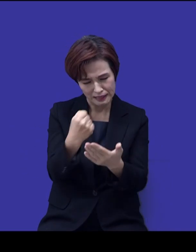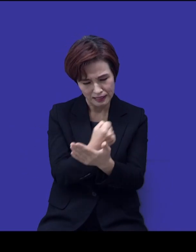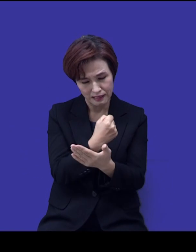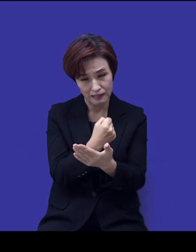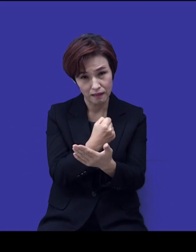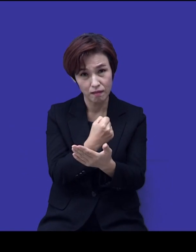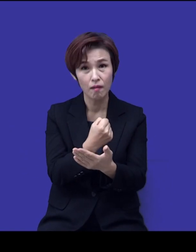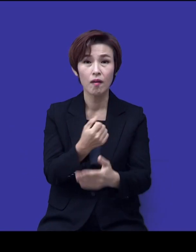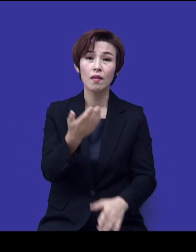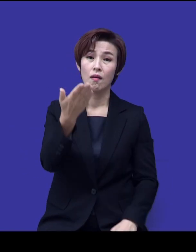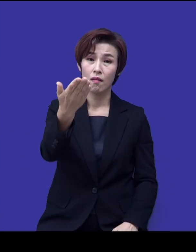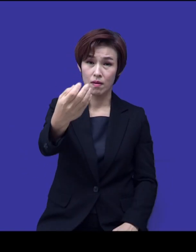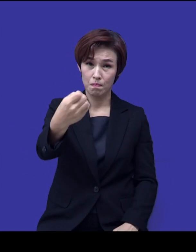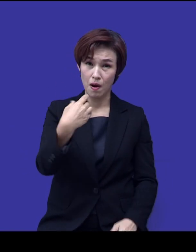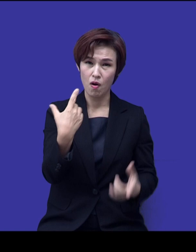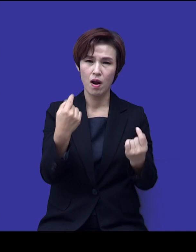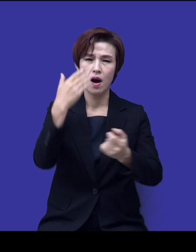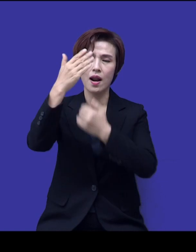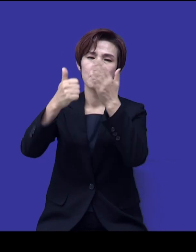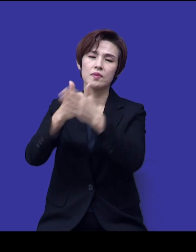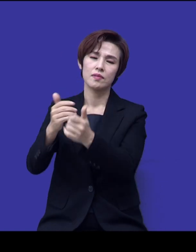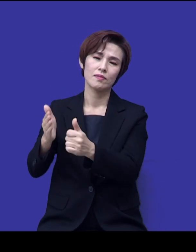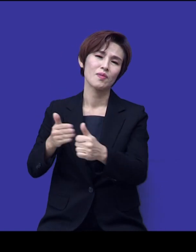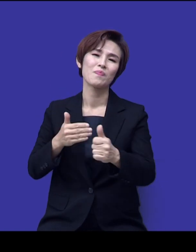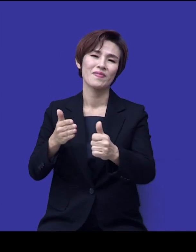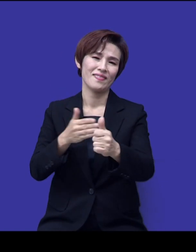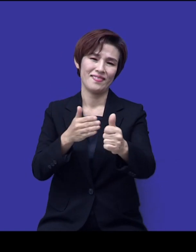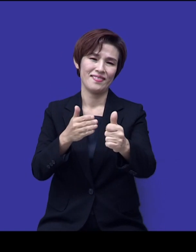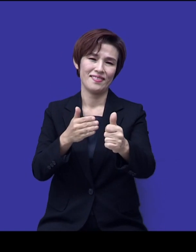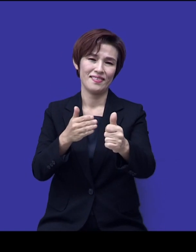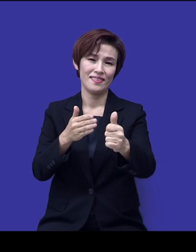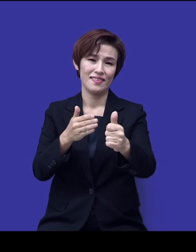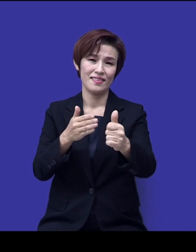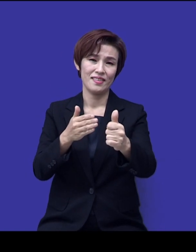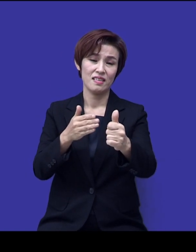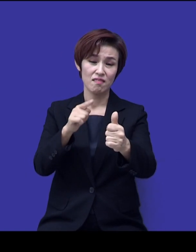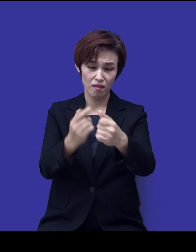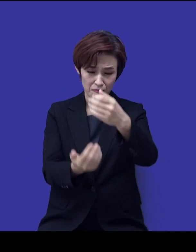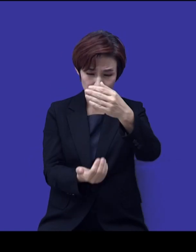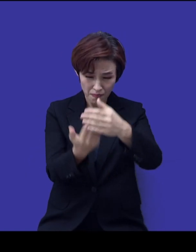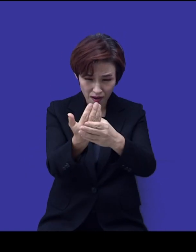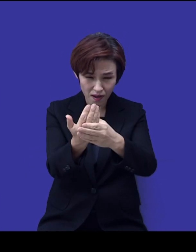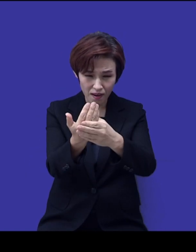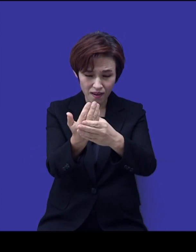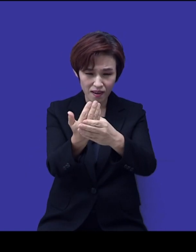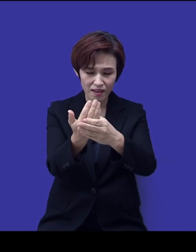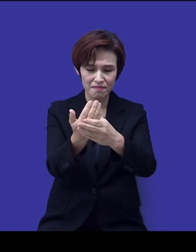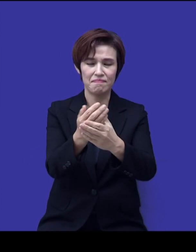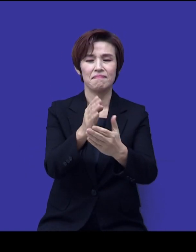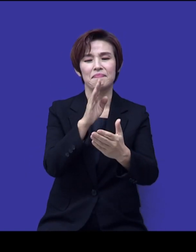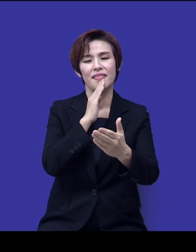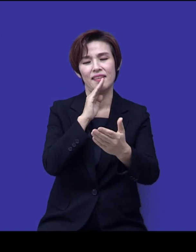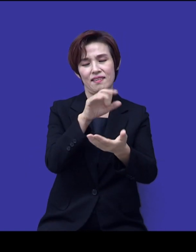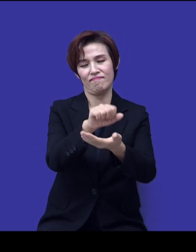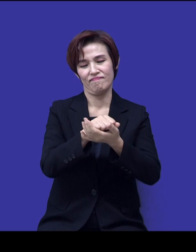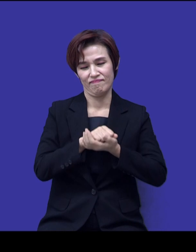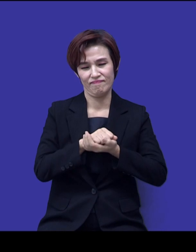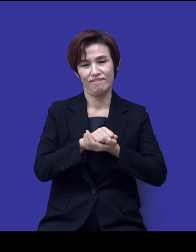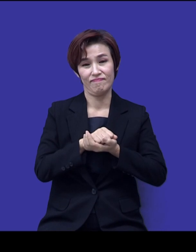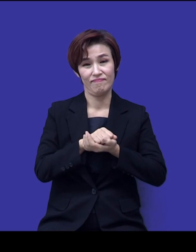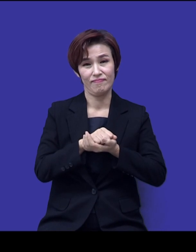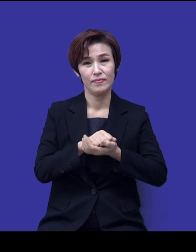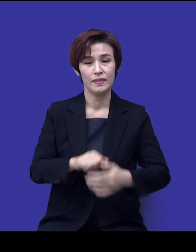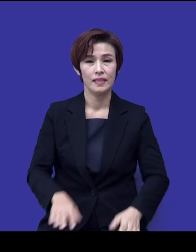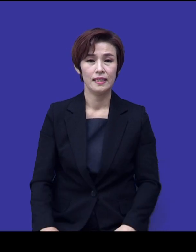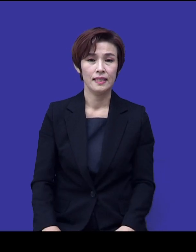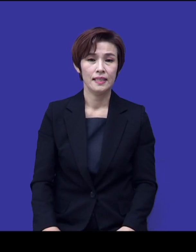것처럼 한 목사님 말씀처럼 섭리였기 때문에 언젠가 그것은 벌어질 수밖에 없었던 일이라고 받아들이는 뭐 그랬다는데 것이 그랬다는데 네.